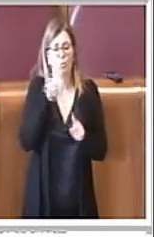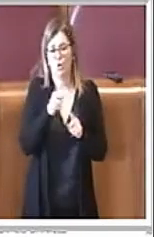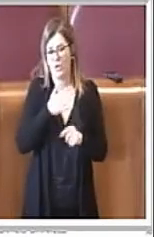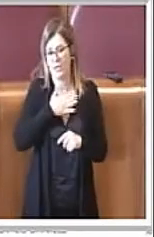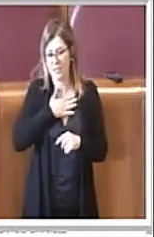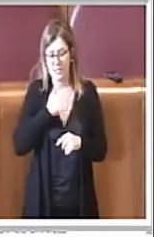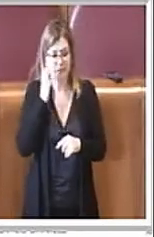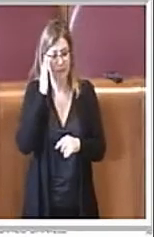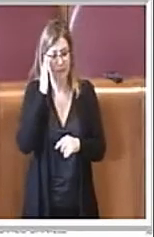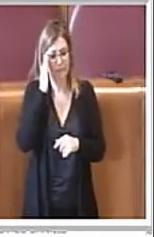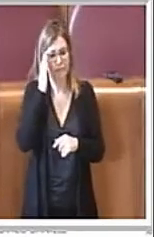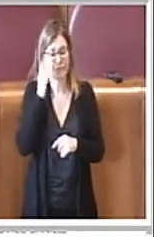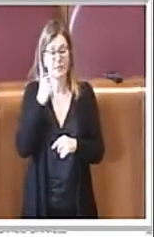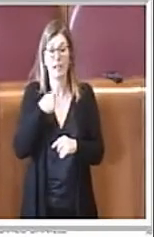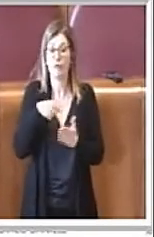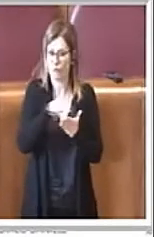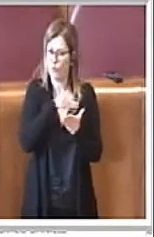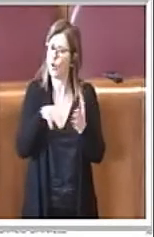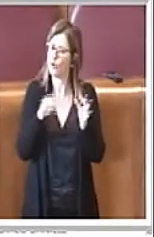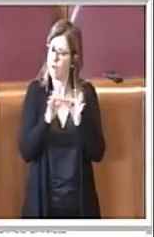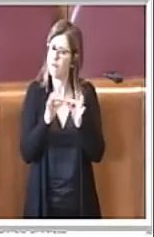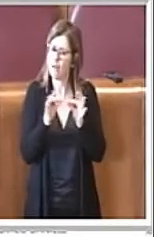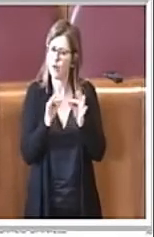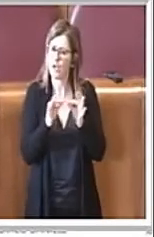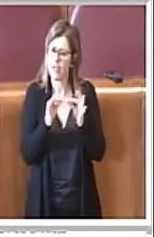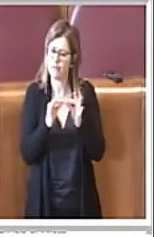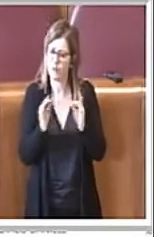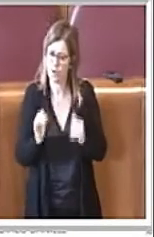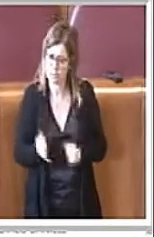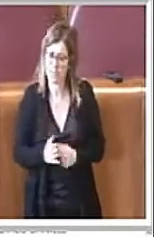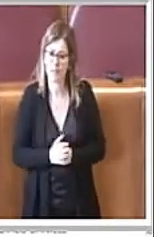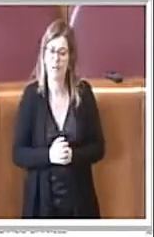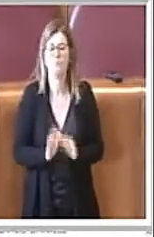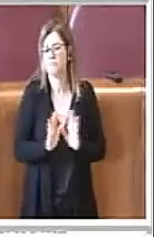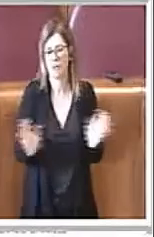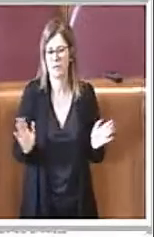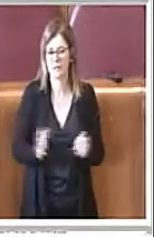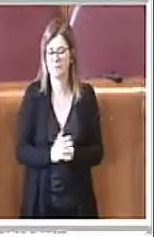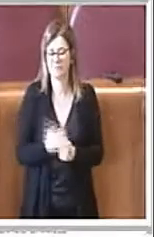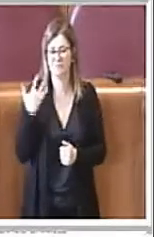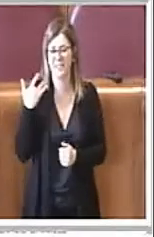Quindi il nostro voto sarà favorevole e basta, tutto qui. Grazie.